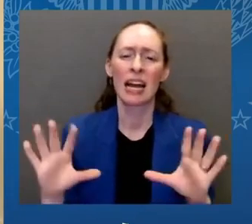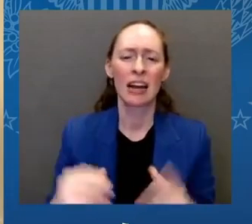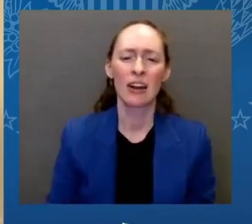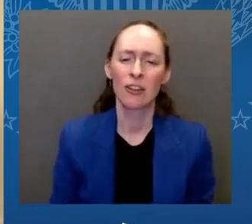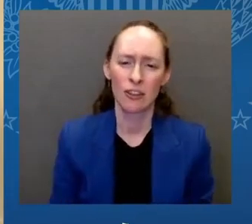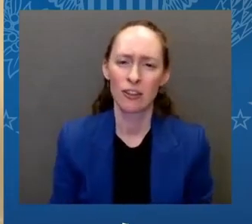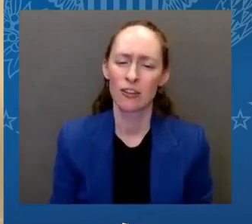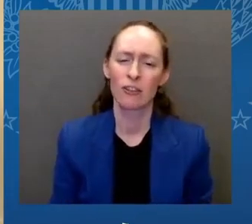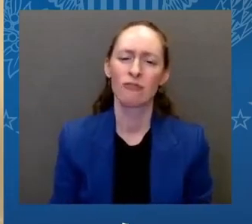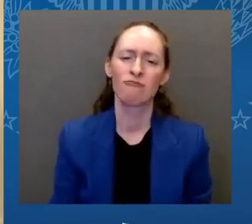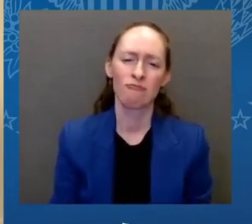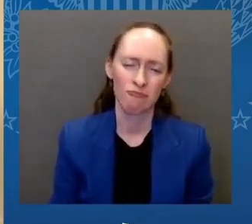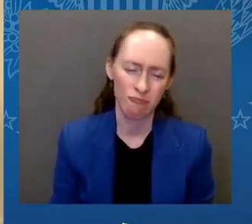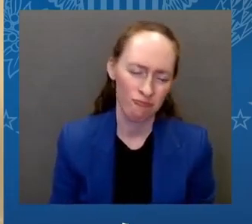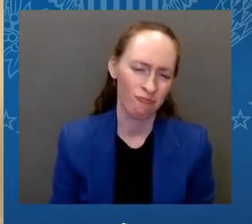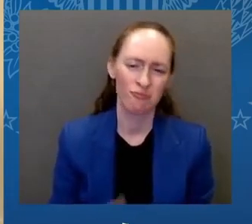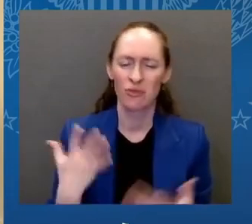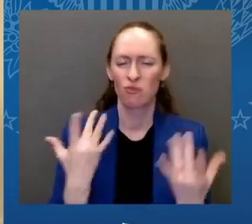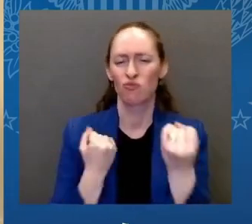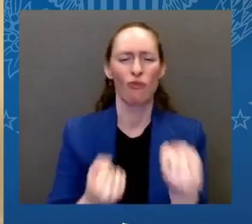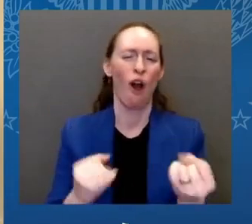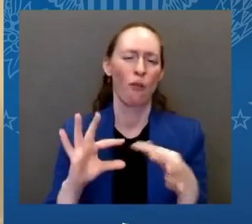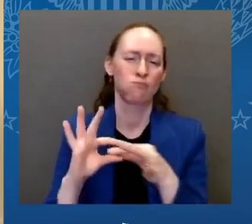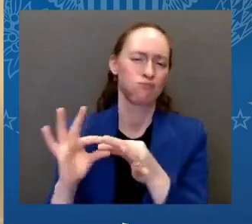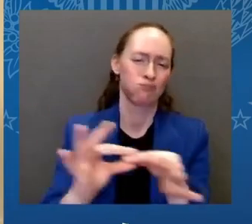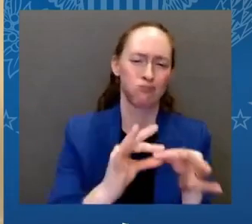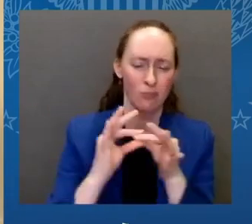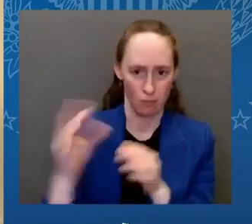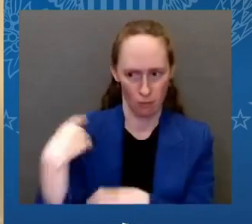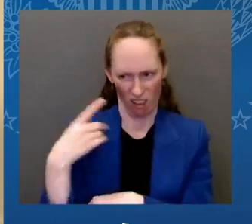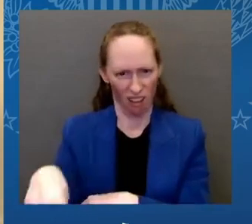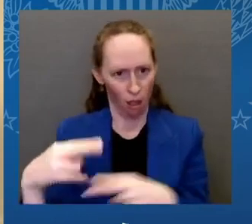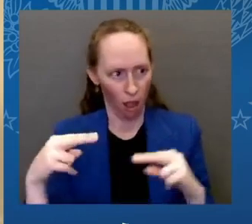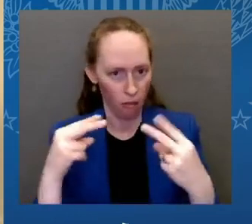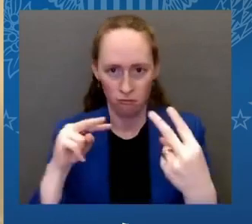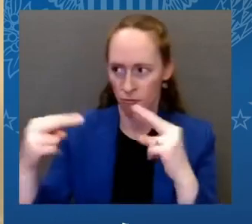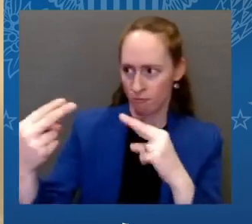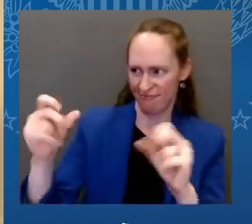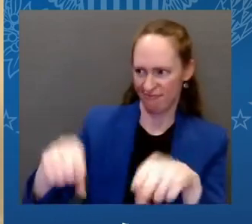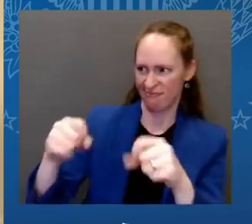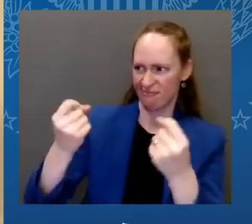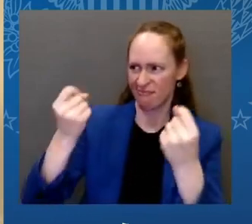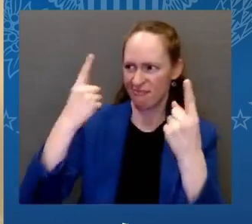ніяких змін в цьому. Ми всі знаємо, що тут стоїть на кону. Всі наші європейські партнери повністю